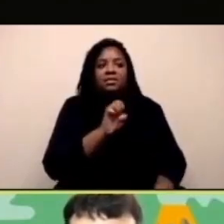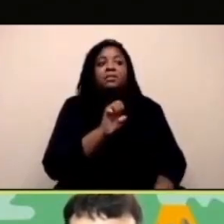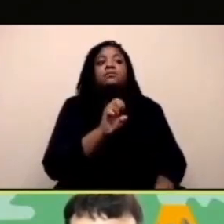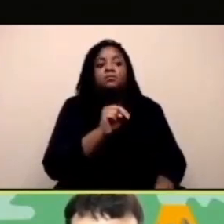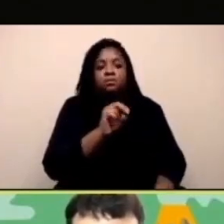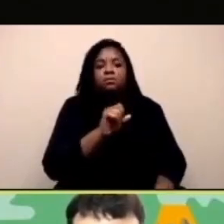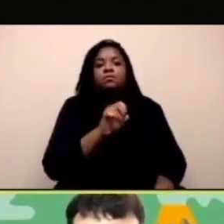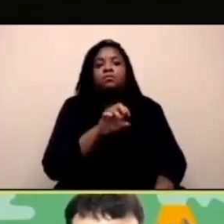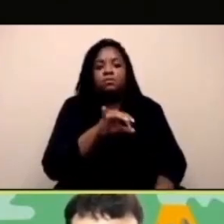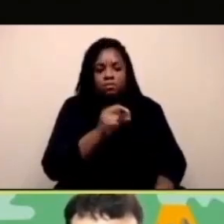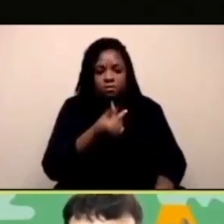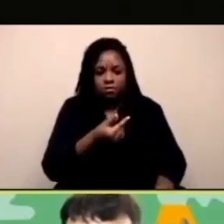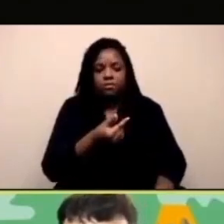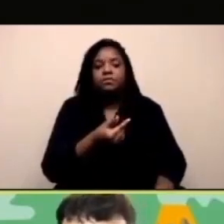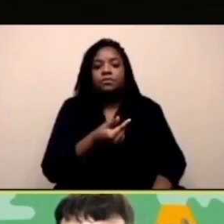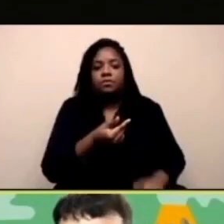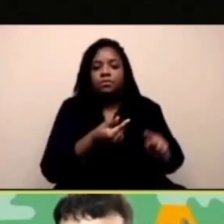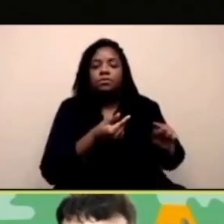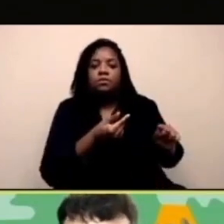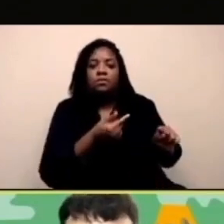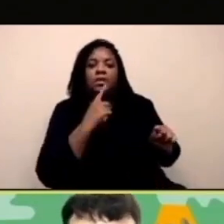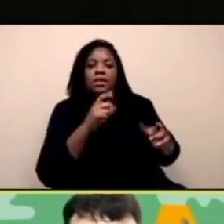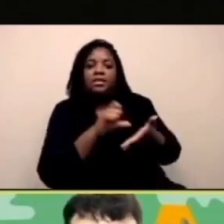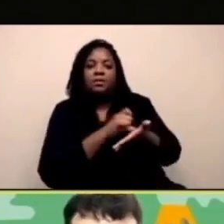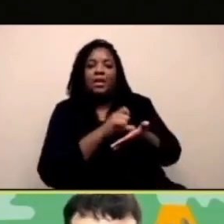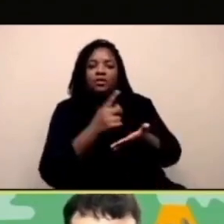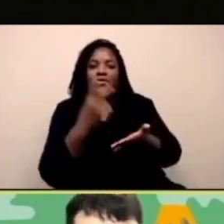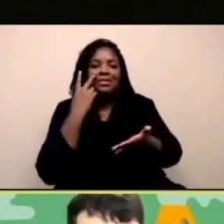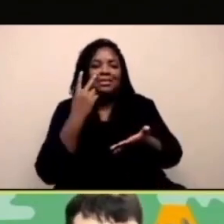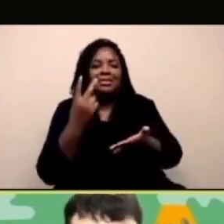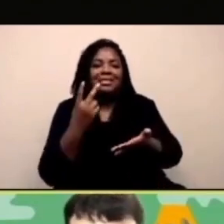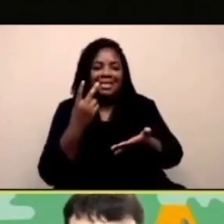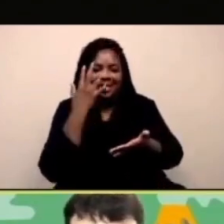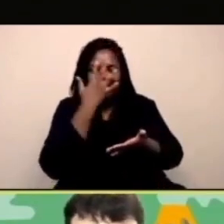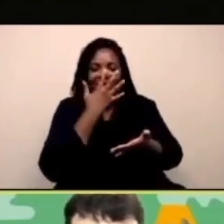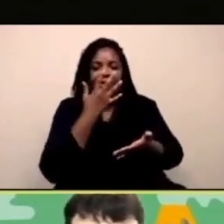もしよろしければ見てください結構面白いと思います